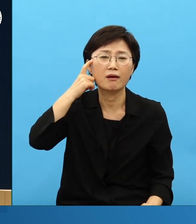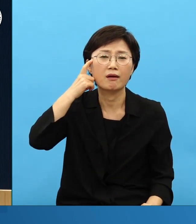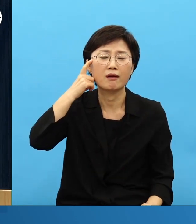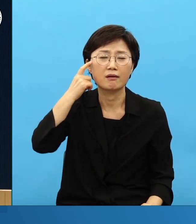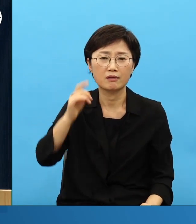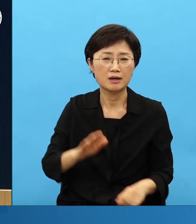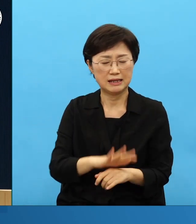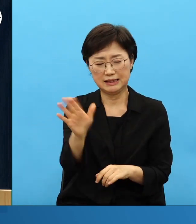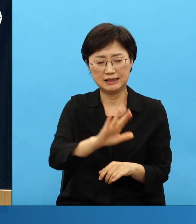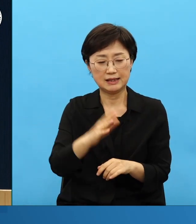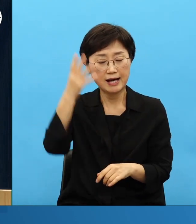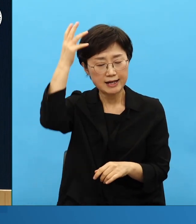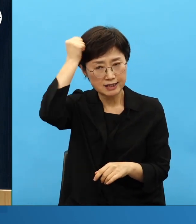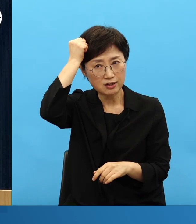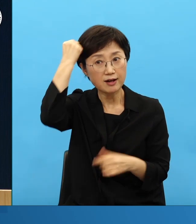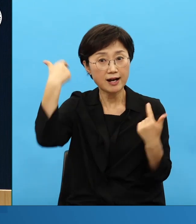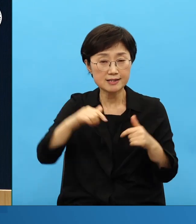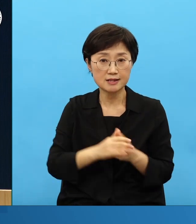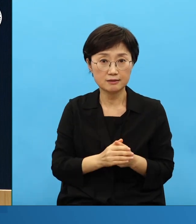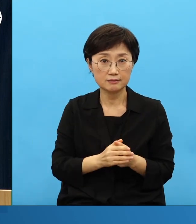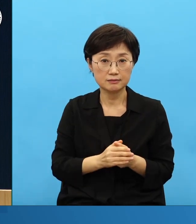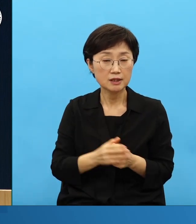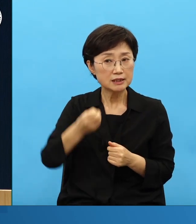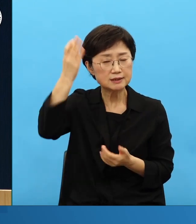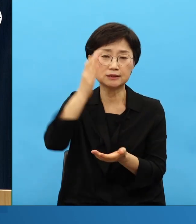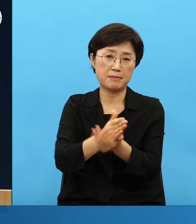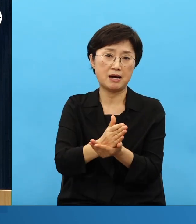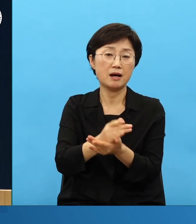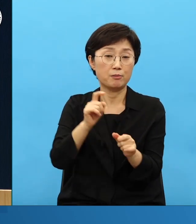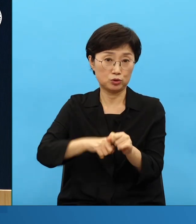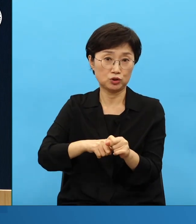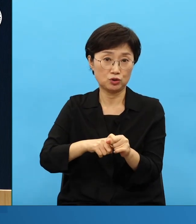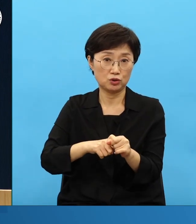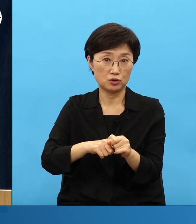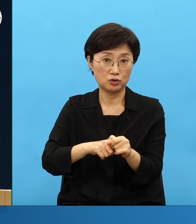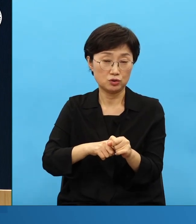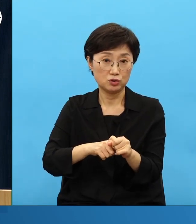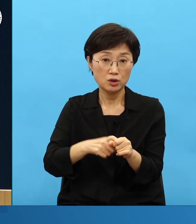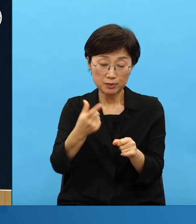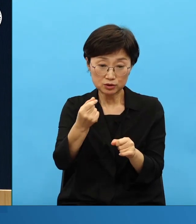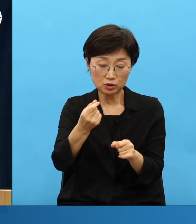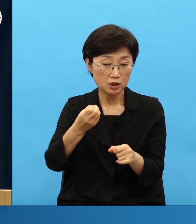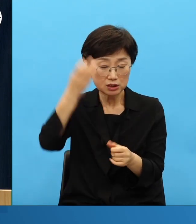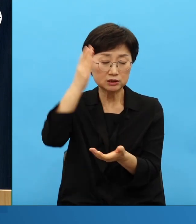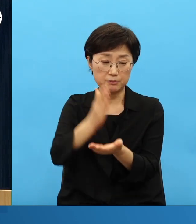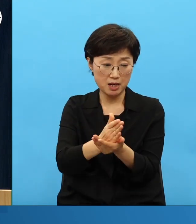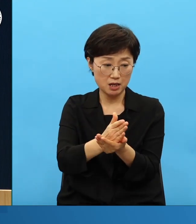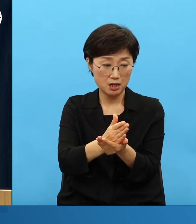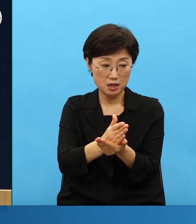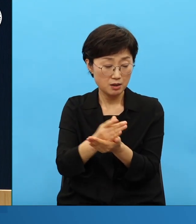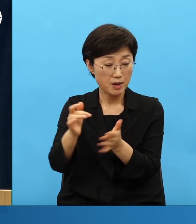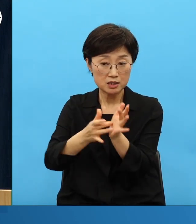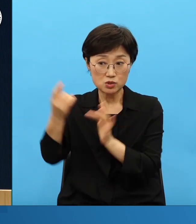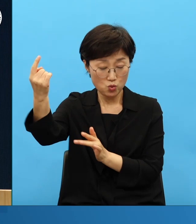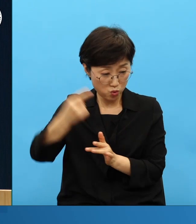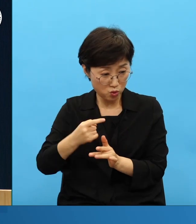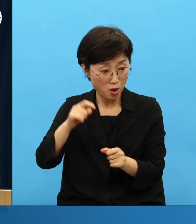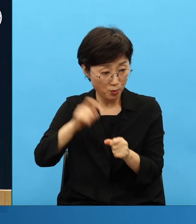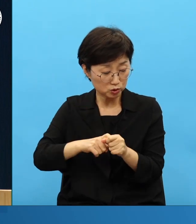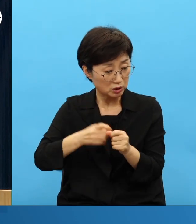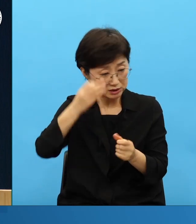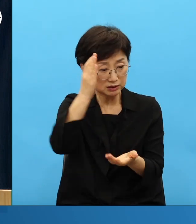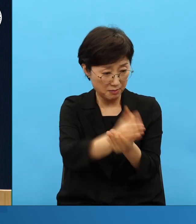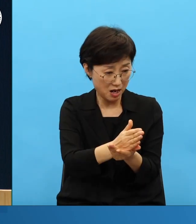we commemorate that day? 잊어버리지 말라고요. So that we will not forget. 네가 지금 어디 있는가 확인하라고. For us to confirm where we are right now.